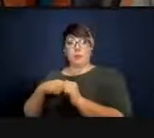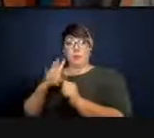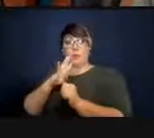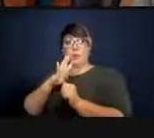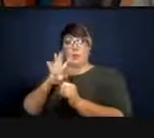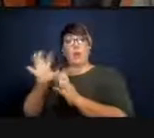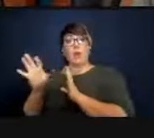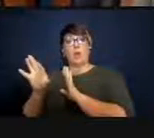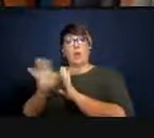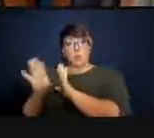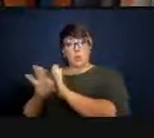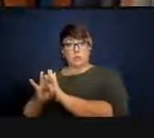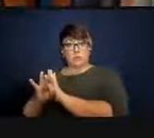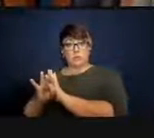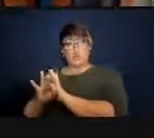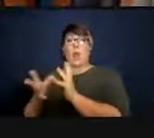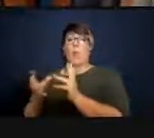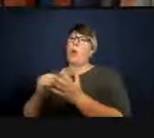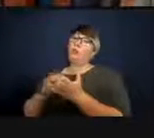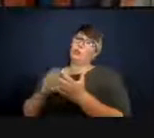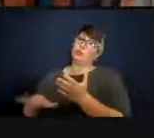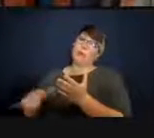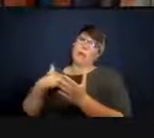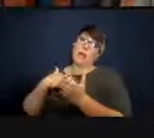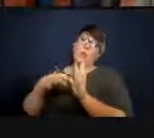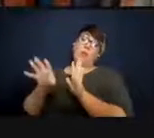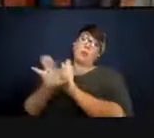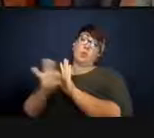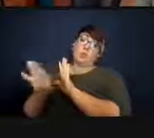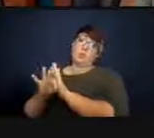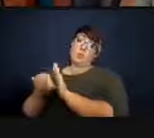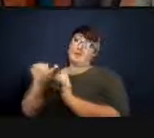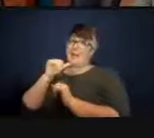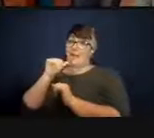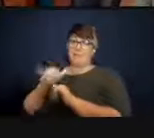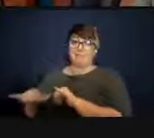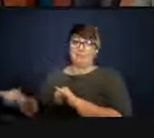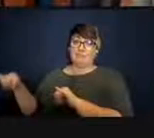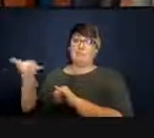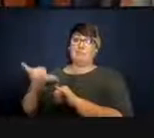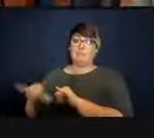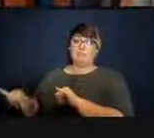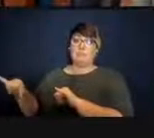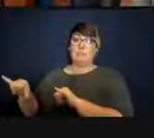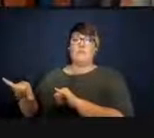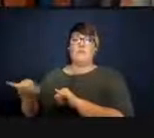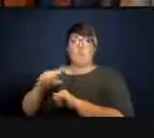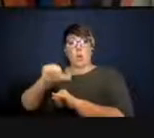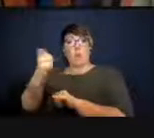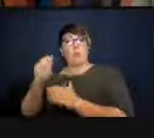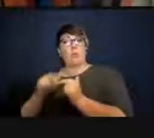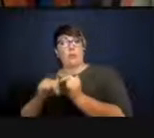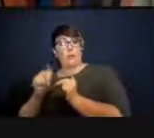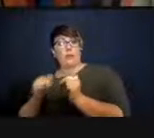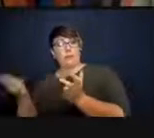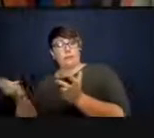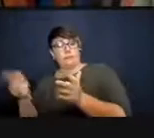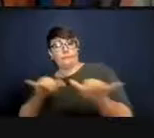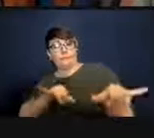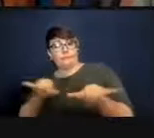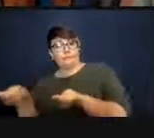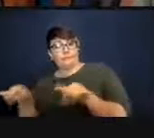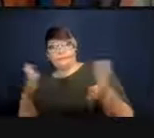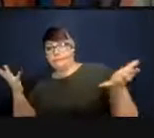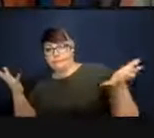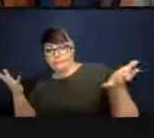وعندما نتحدث عن الخيارات طبعا أنا أود أن يحصل الطلبة على خيارات مختلفة